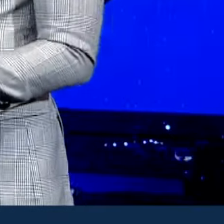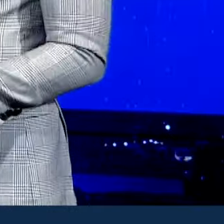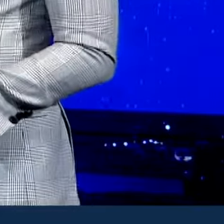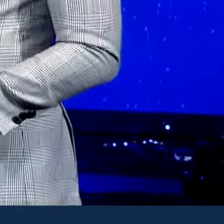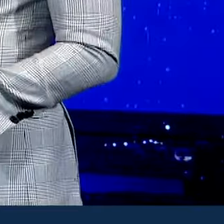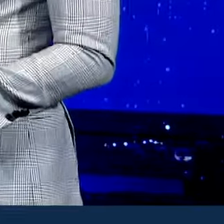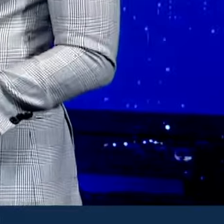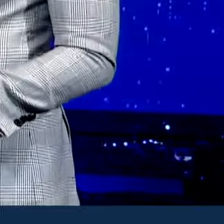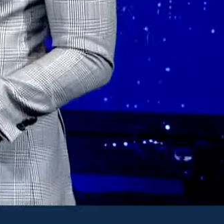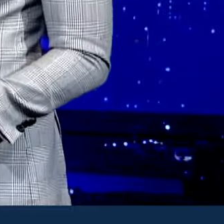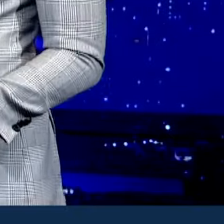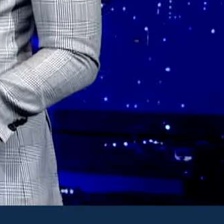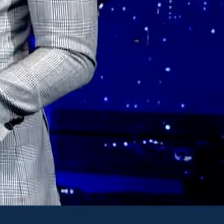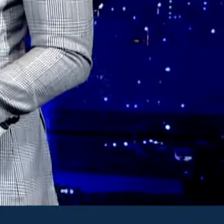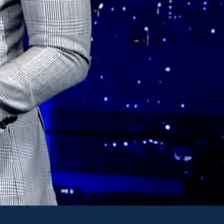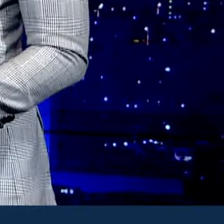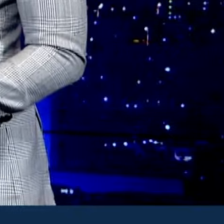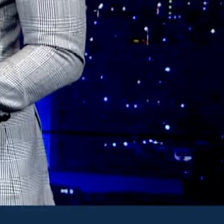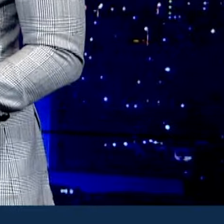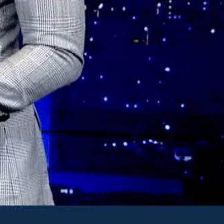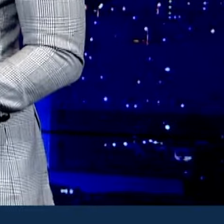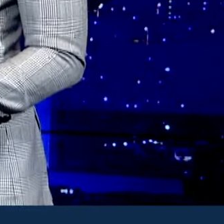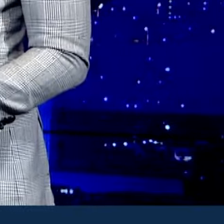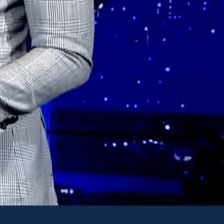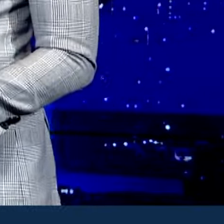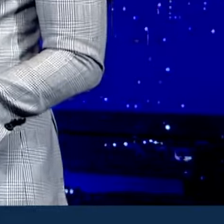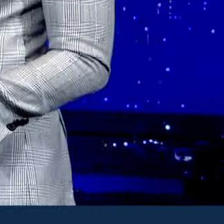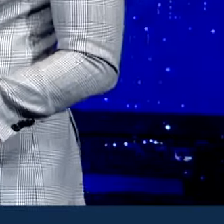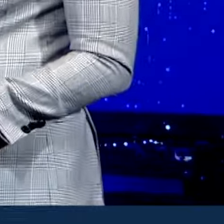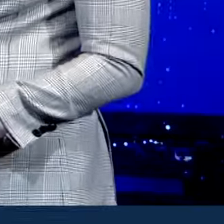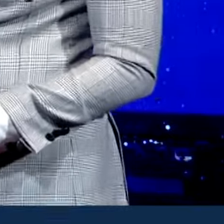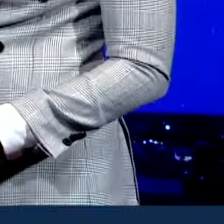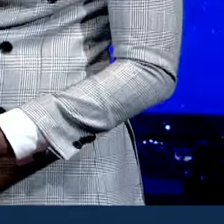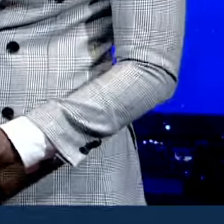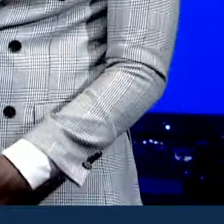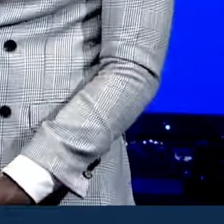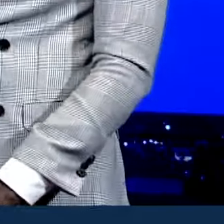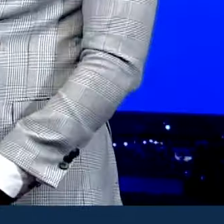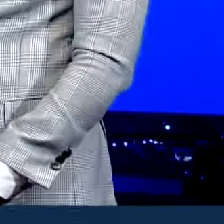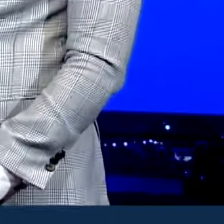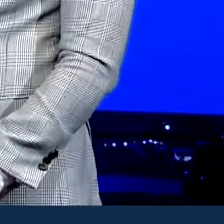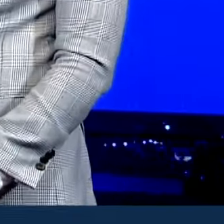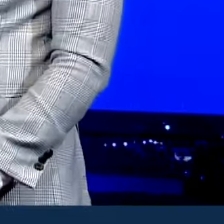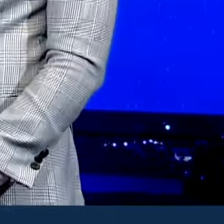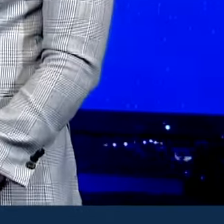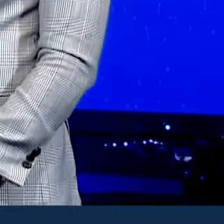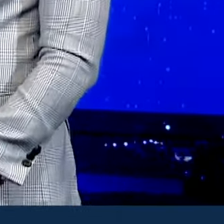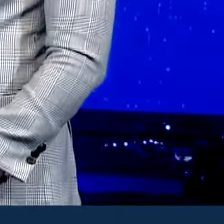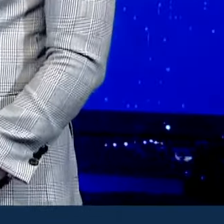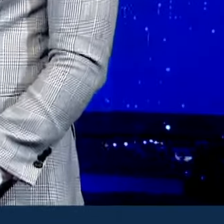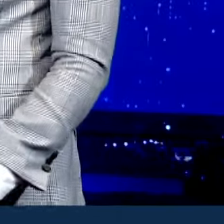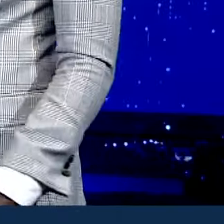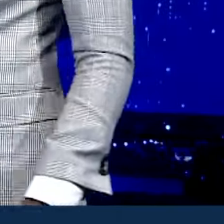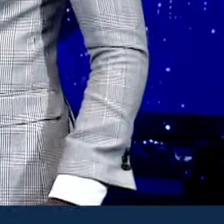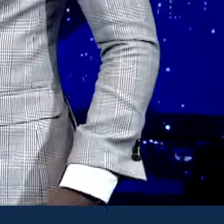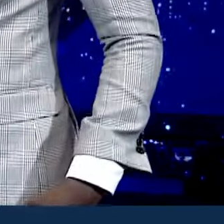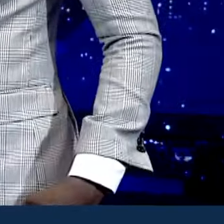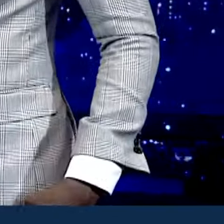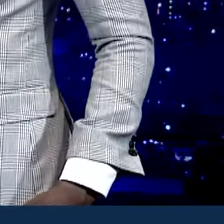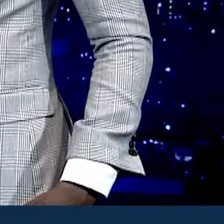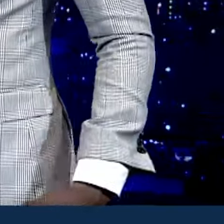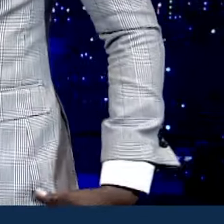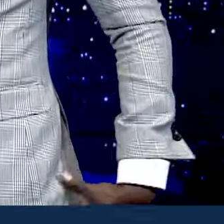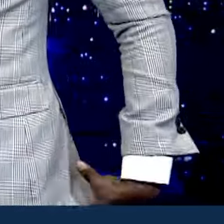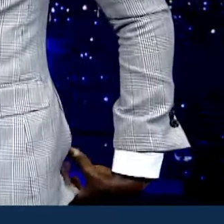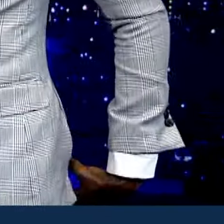Camp Kigali. Ubwo rero kwa 11. Ubwo rero mwabyumvise uwo munsi tugomba kuzaba turiyo. Numvise live